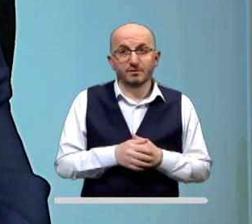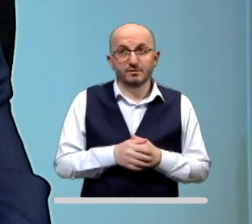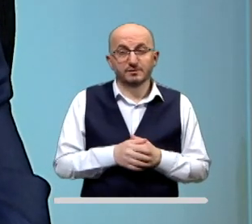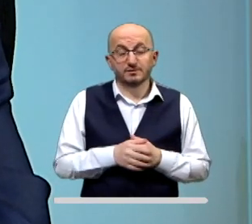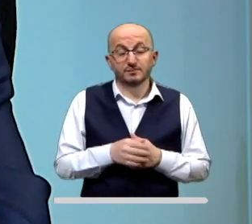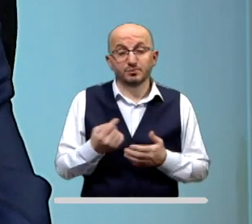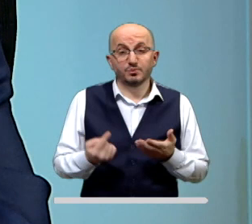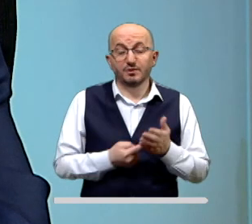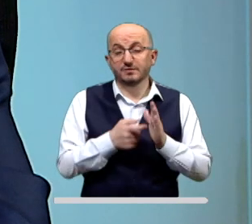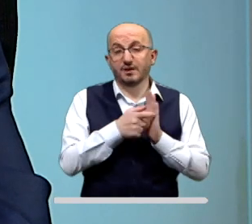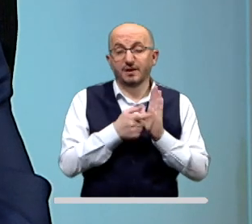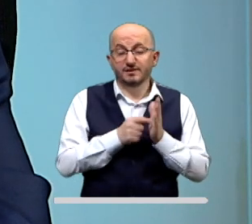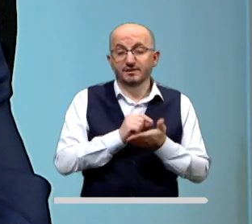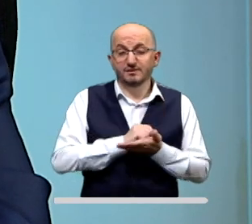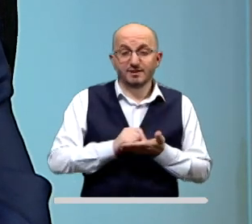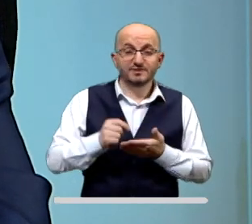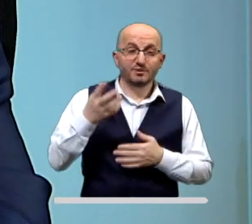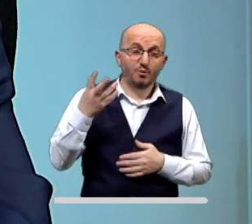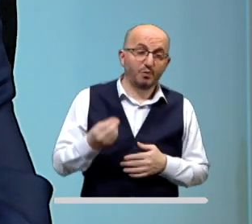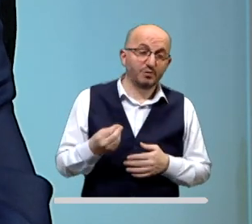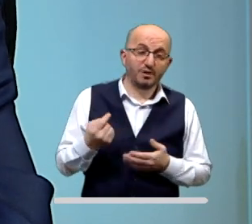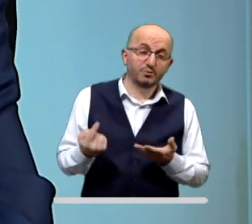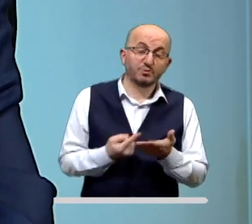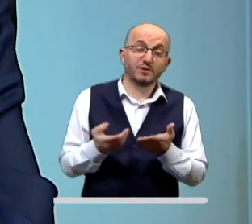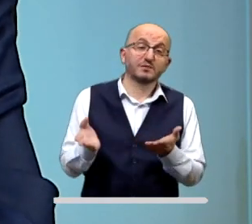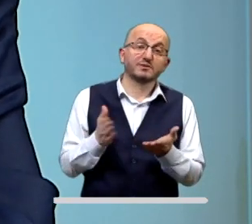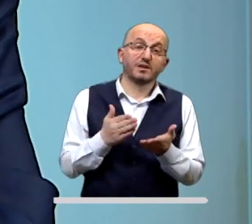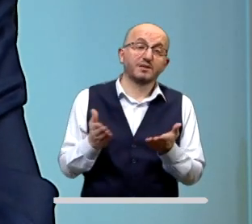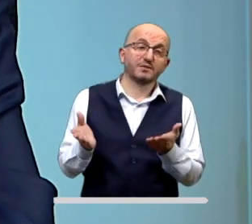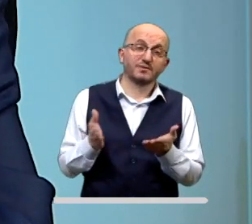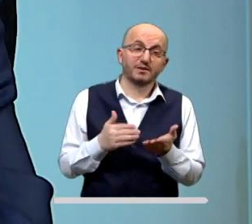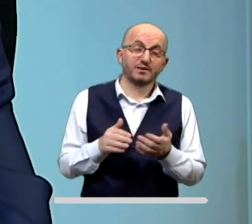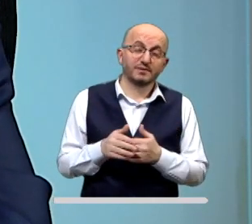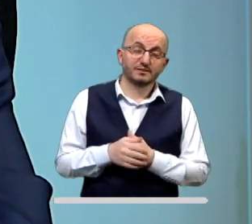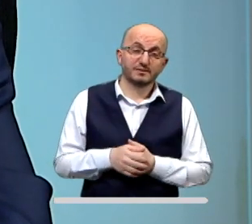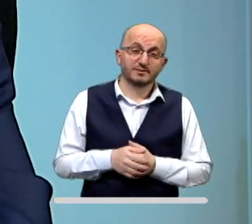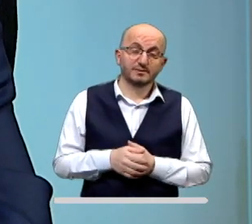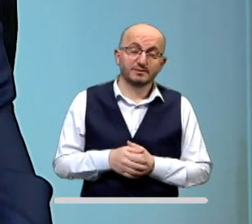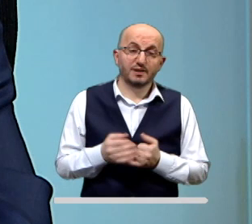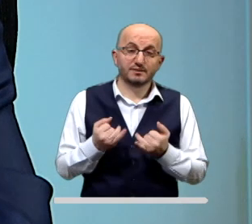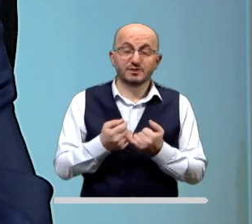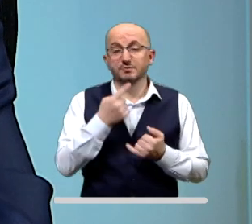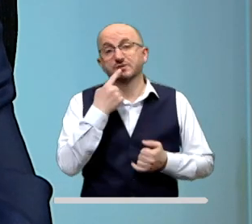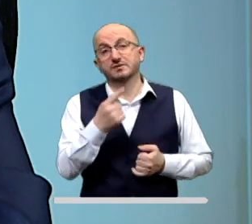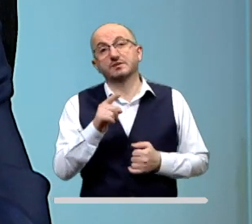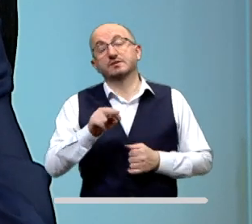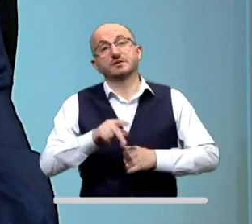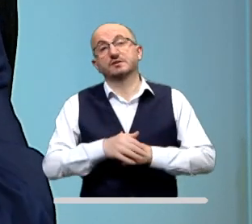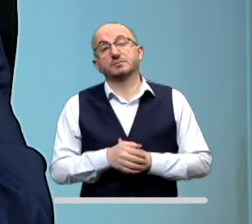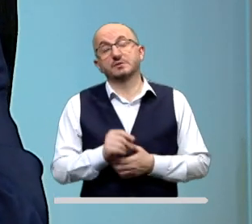ayetleri yazılı olan ve Kur'an sahifelerini veya Eğer kardeşimizin dediği gibi